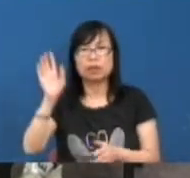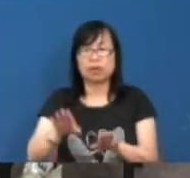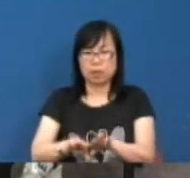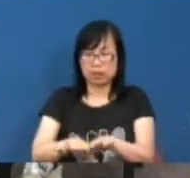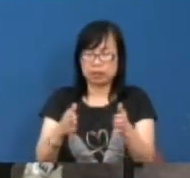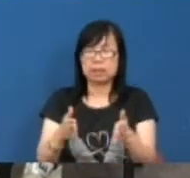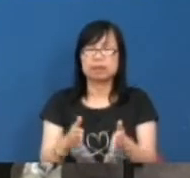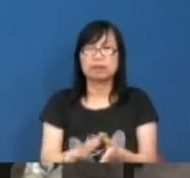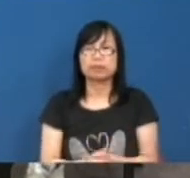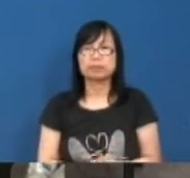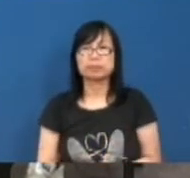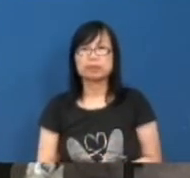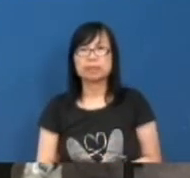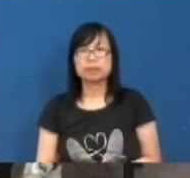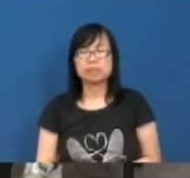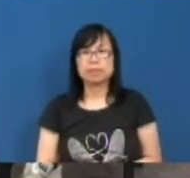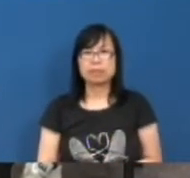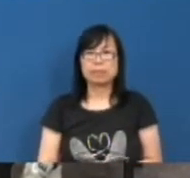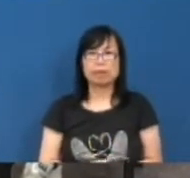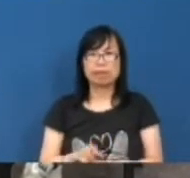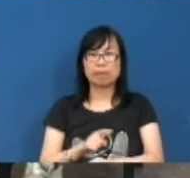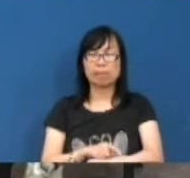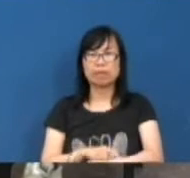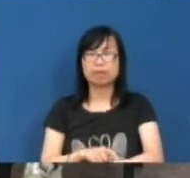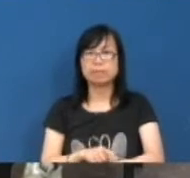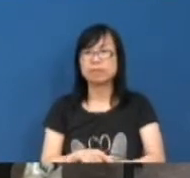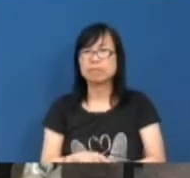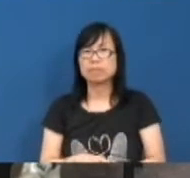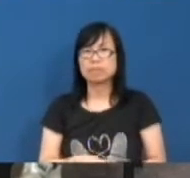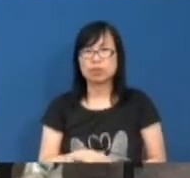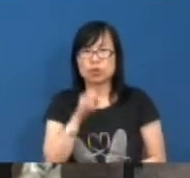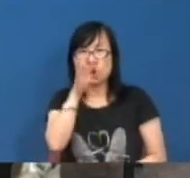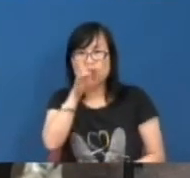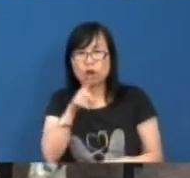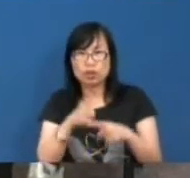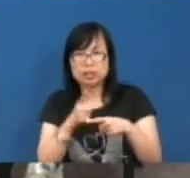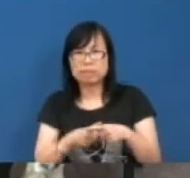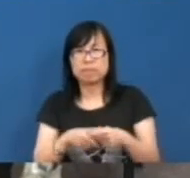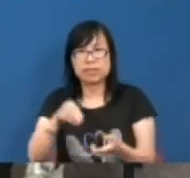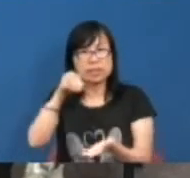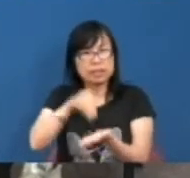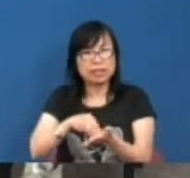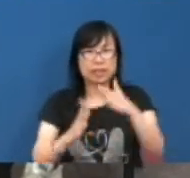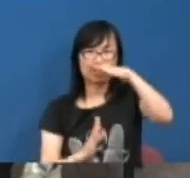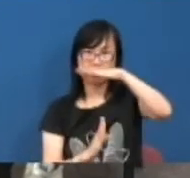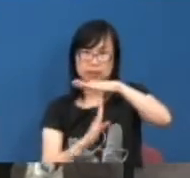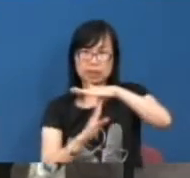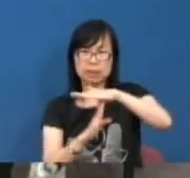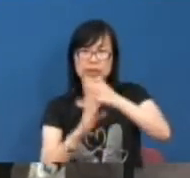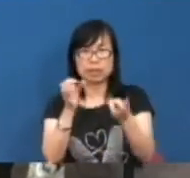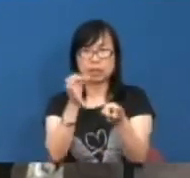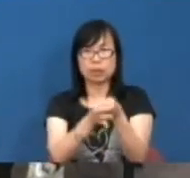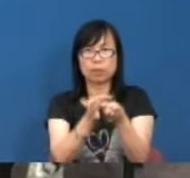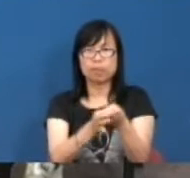03、04、04係 啊，係咯。係啦，咁呢段時間咧。當時是即係咬牙切齒地話，一定停止居屋噶嘛。咁無